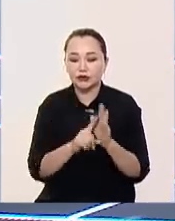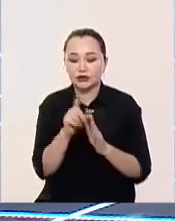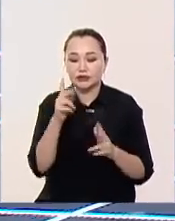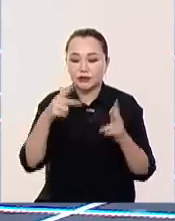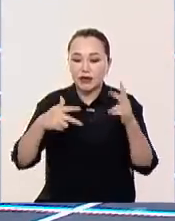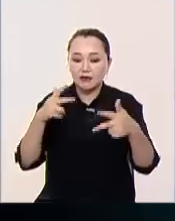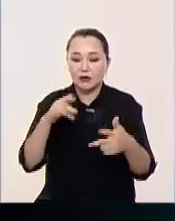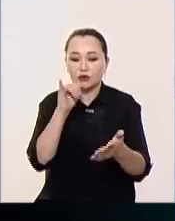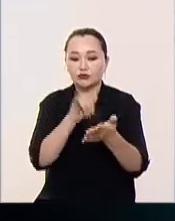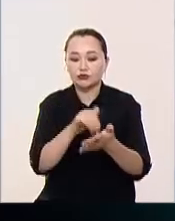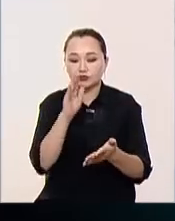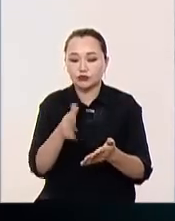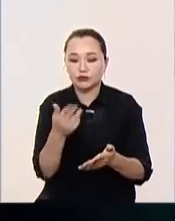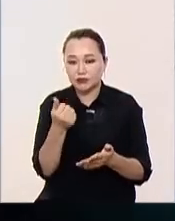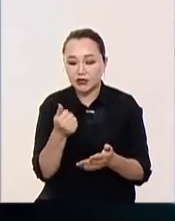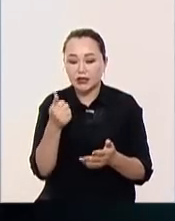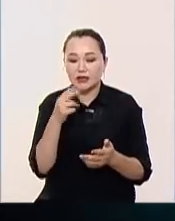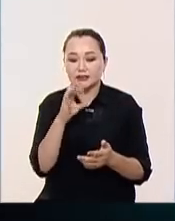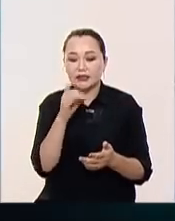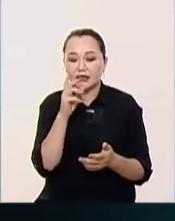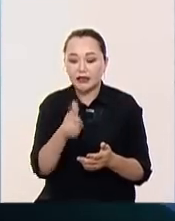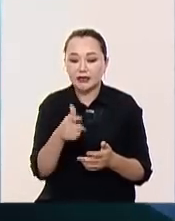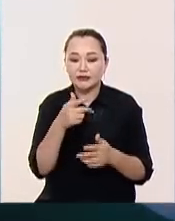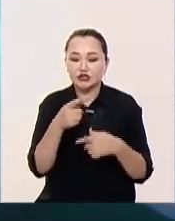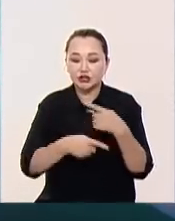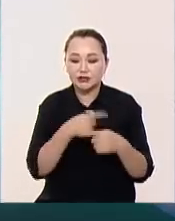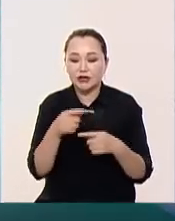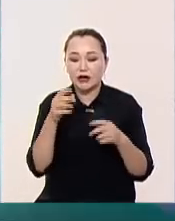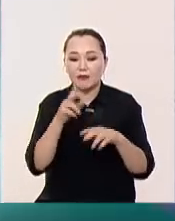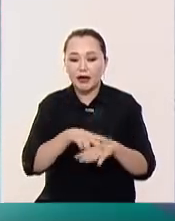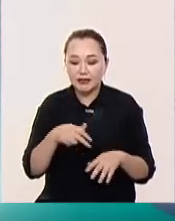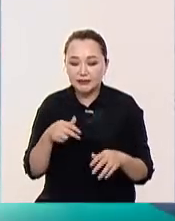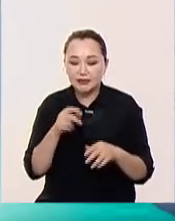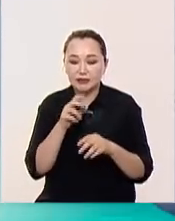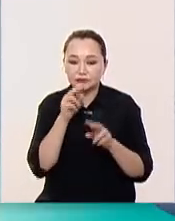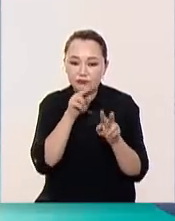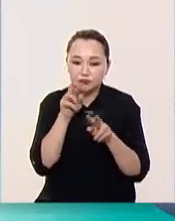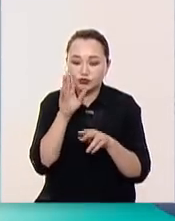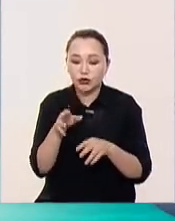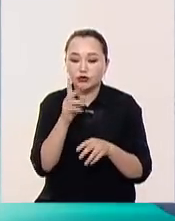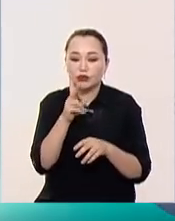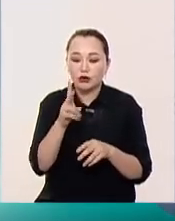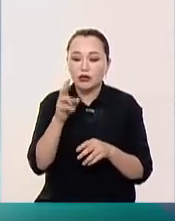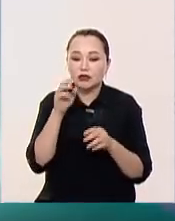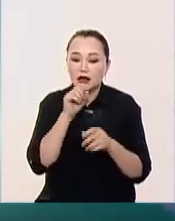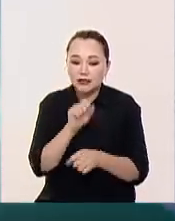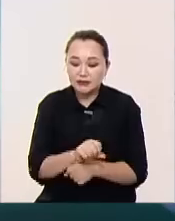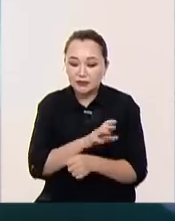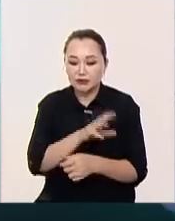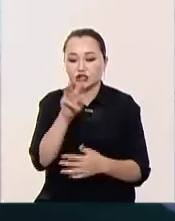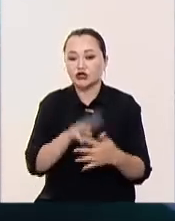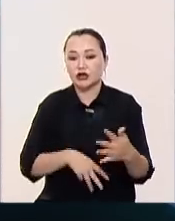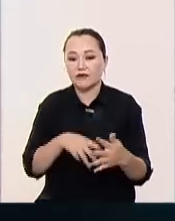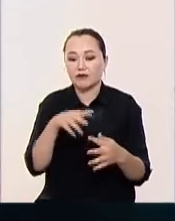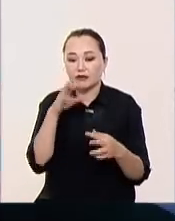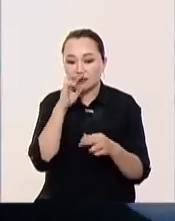камералары бақылайды. Сергек арқылы полиция заңсыз жерде тоқтап жолаушы алған көлік жүргізушілеріне айыппұл салады.